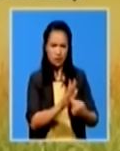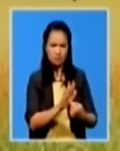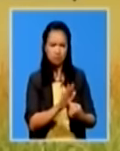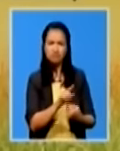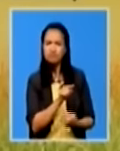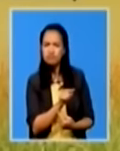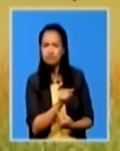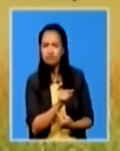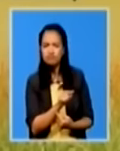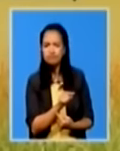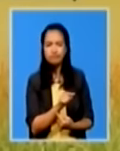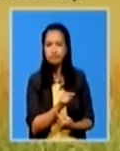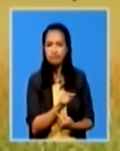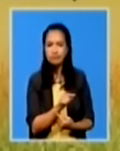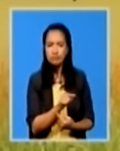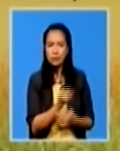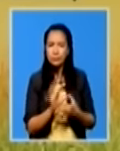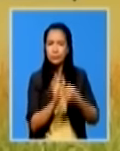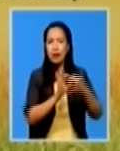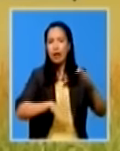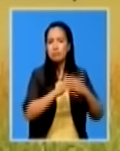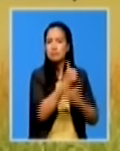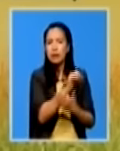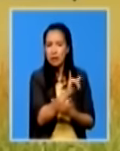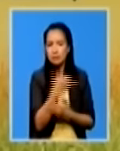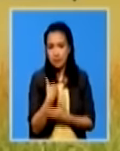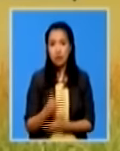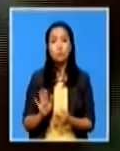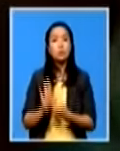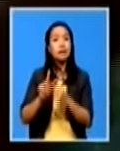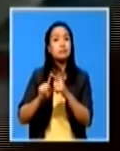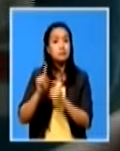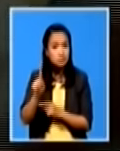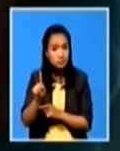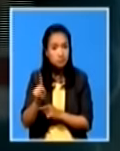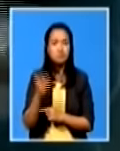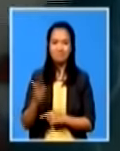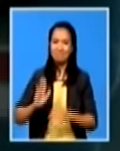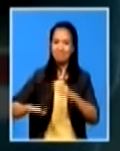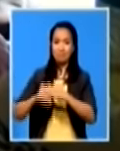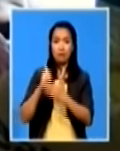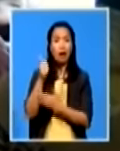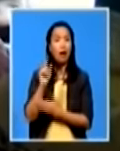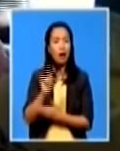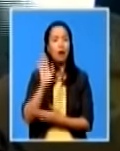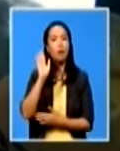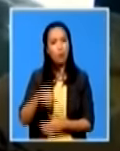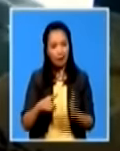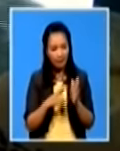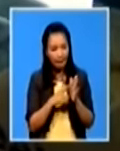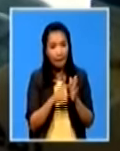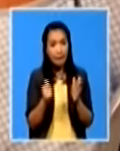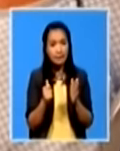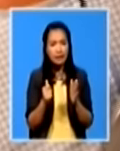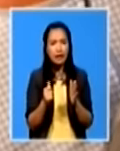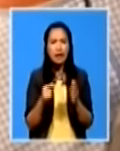ที่ยังไม่เป็นแนวทางนำไปสู่ความสำเร็จดังนี้นะครับตัวอย่างที่หนึ่งก็คือความสำเร็จในการยุติการถ่ายทอดเชื้อ HIV และซิ